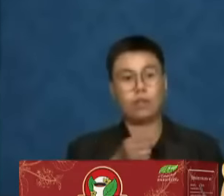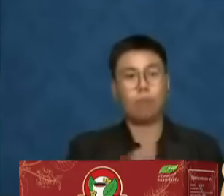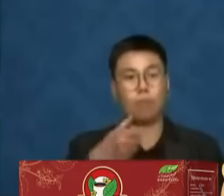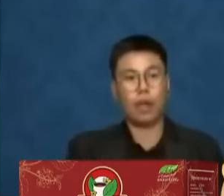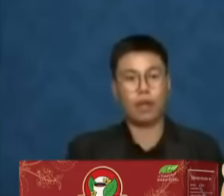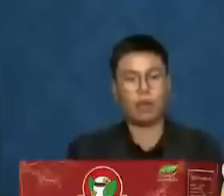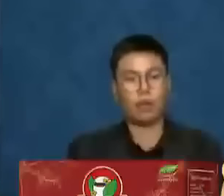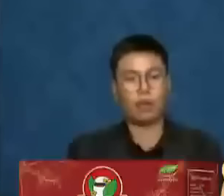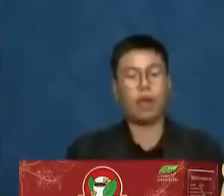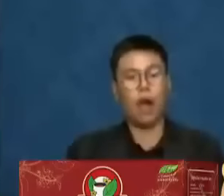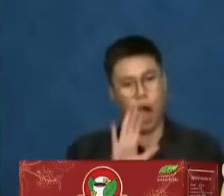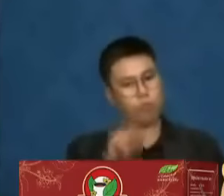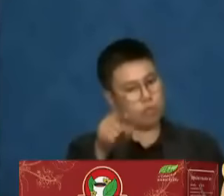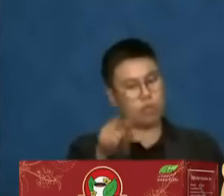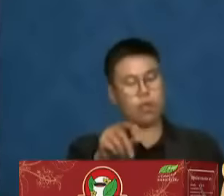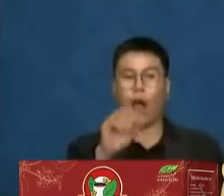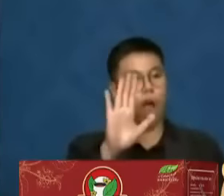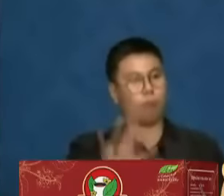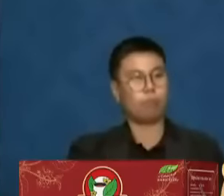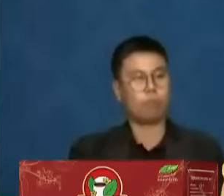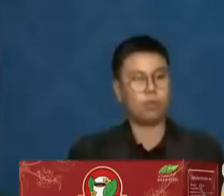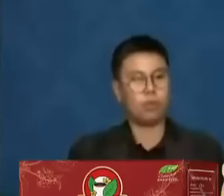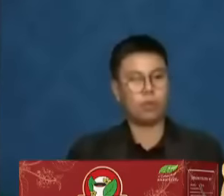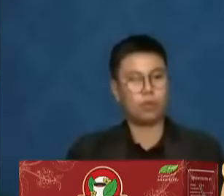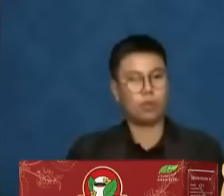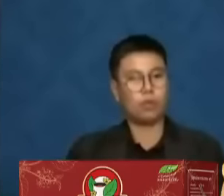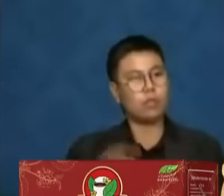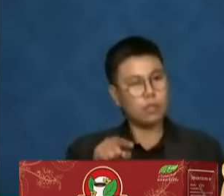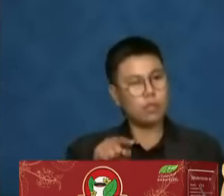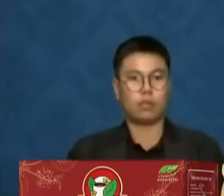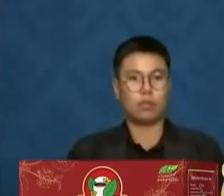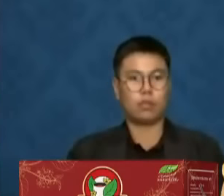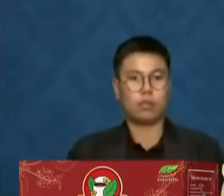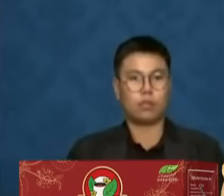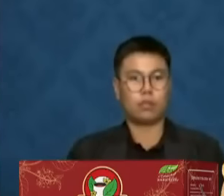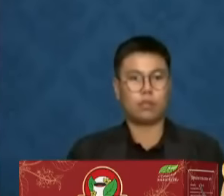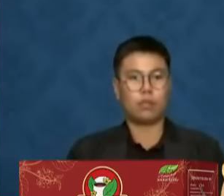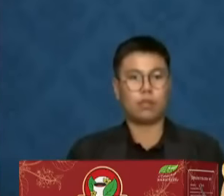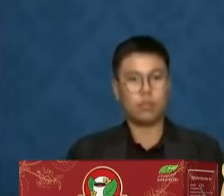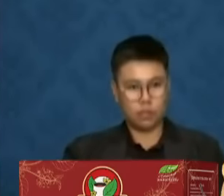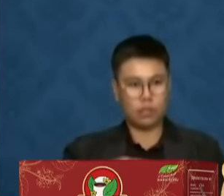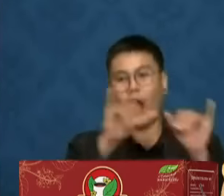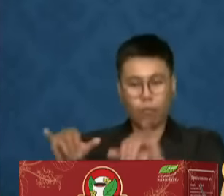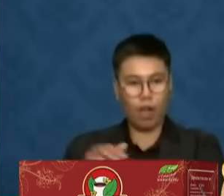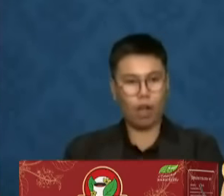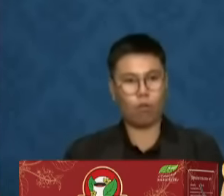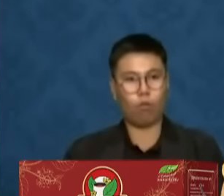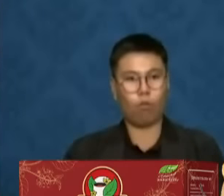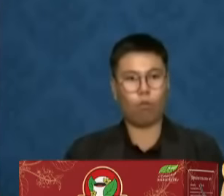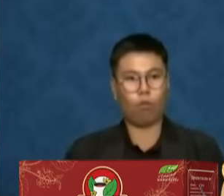ขึ้น ไม่ต้องชี้หน้าไม่ต้องชี้หน้าไม่ต้องชี้หน้าอยากเป็นก็ขึ้นมา